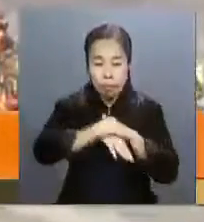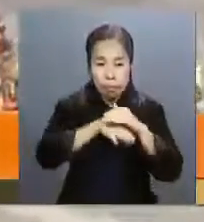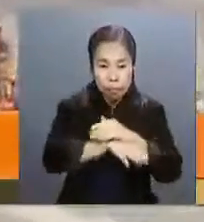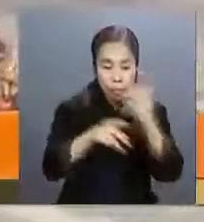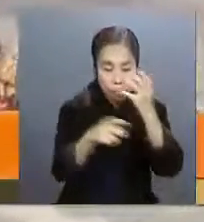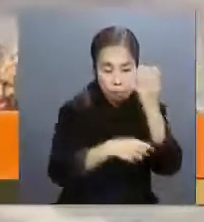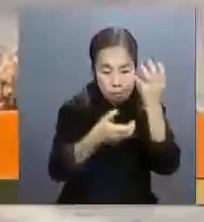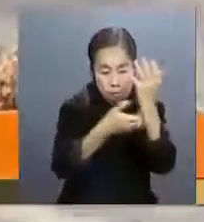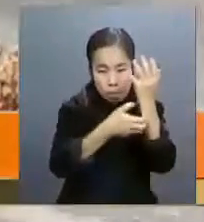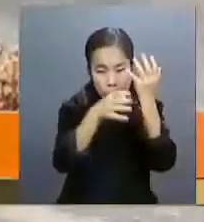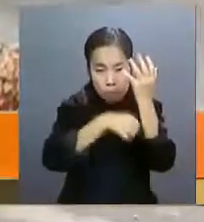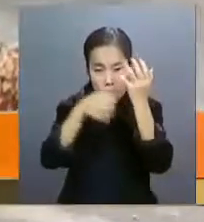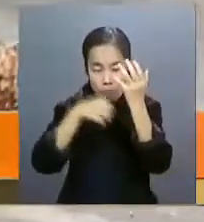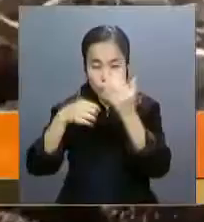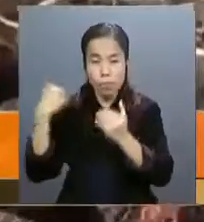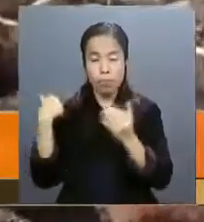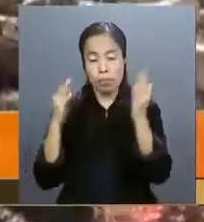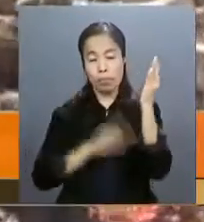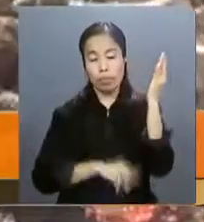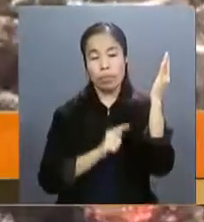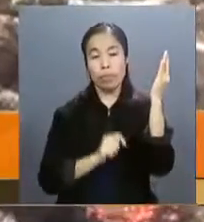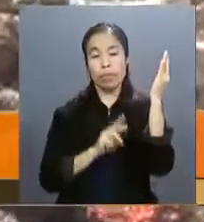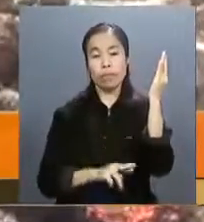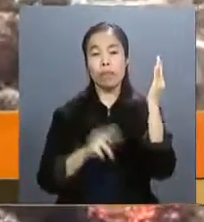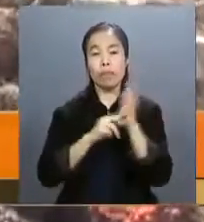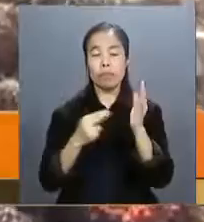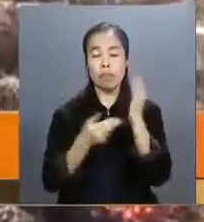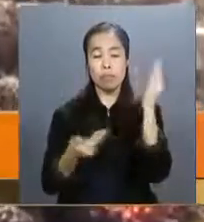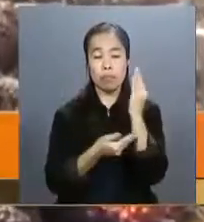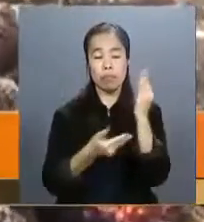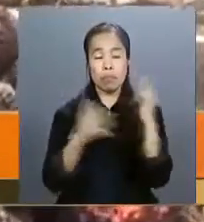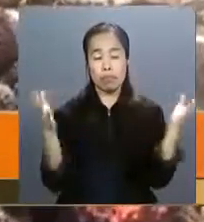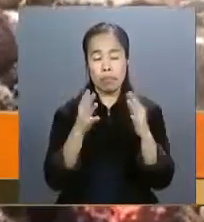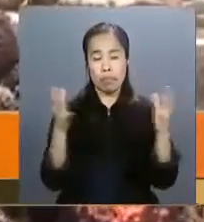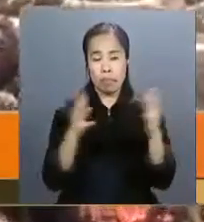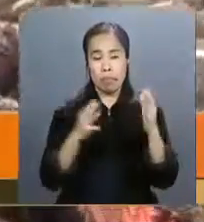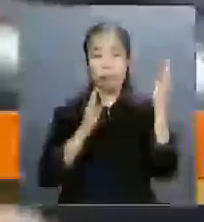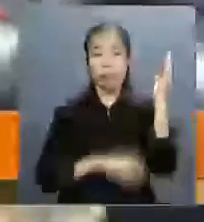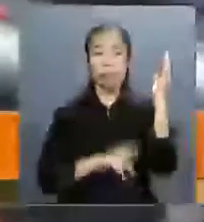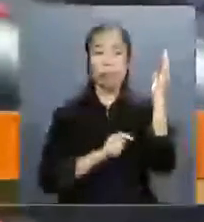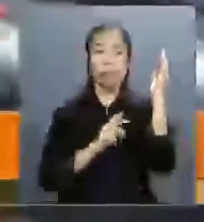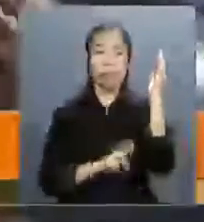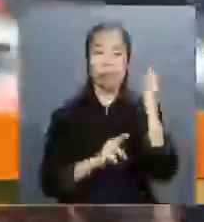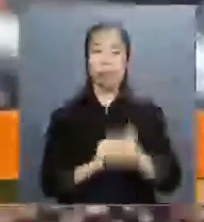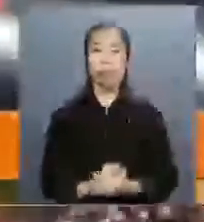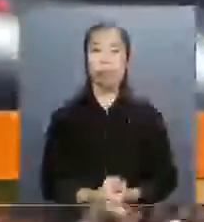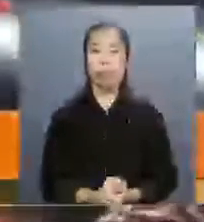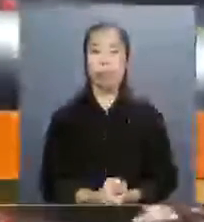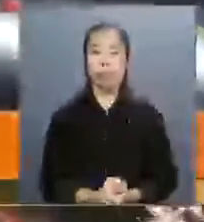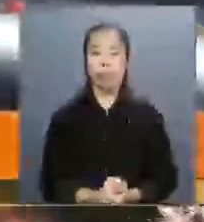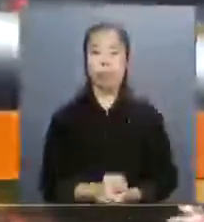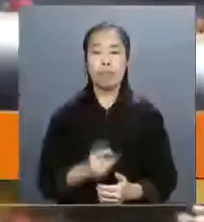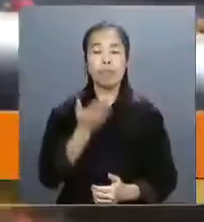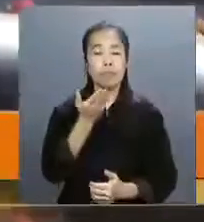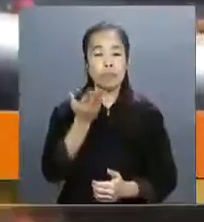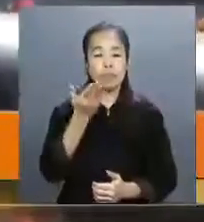ที่ทั้งในอำเภอสิเกาและวังวิเศษซึ่งเป็นพื้นที่ที่ปลูกปาล์มน้ำมันมากที่สุดรวมถึงยังเรียกร้องให้ล